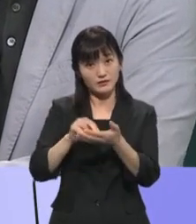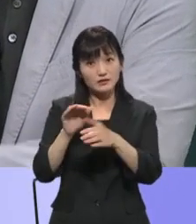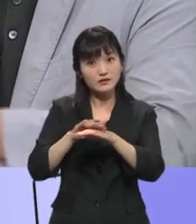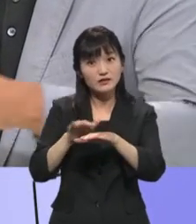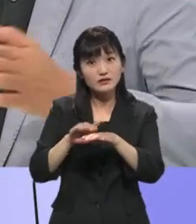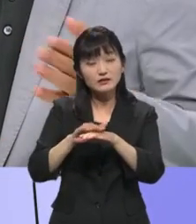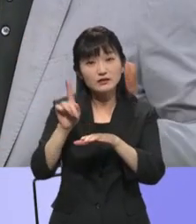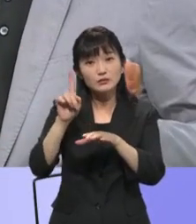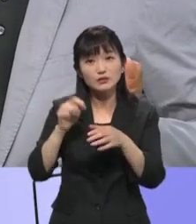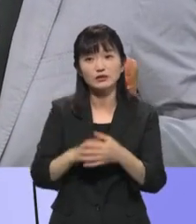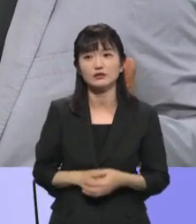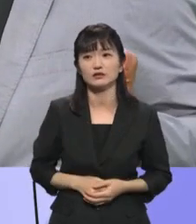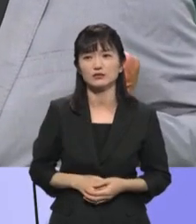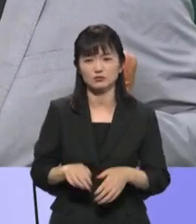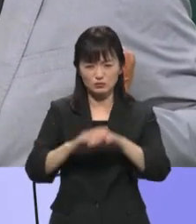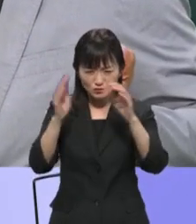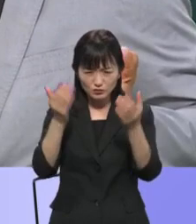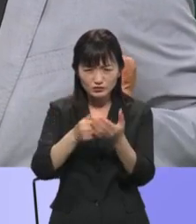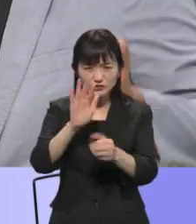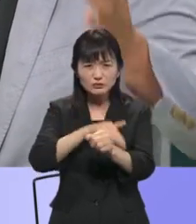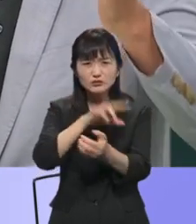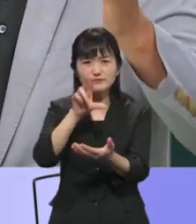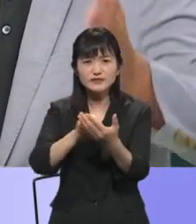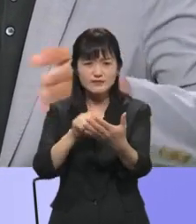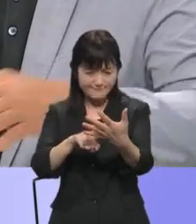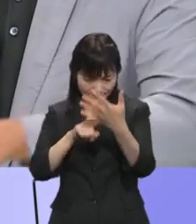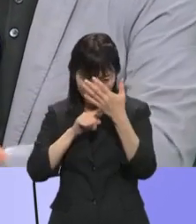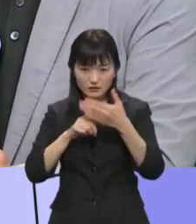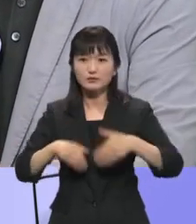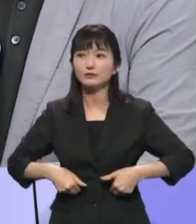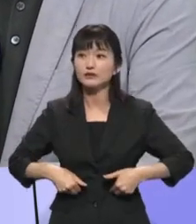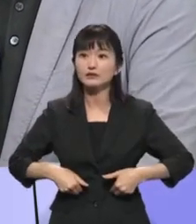모든 것들을 실체를 좀 밝힐 필요가 있다 그리고